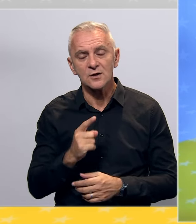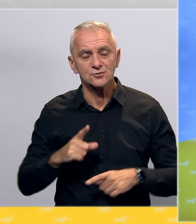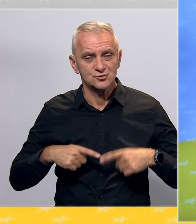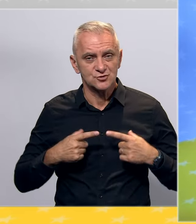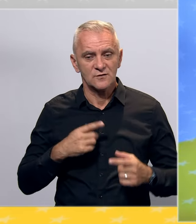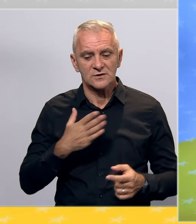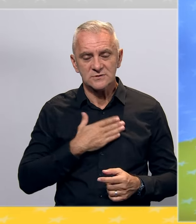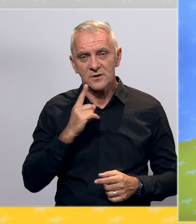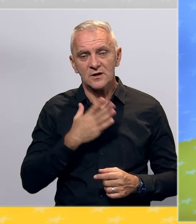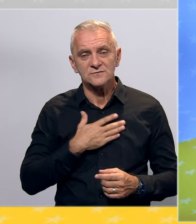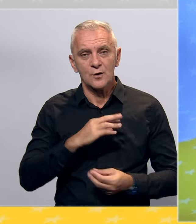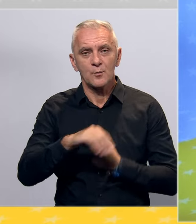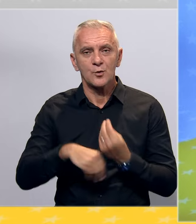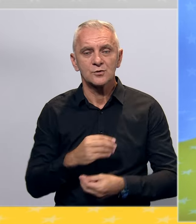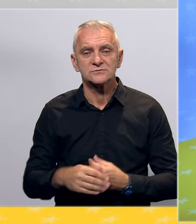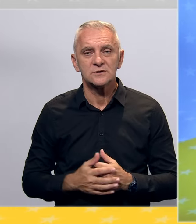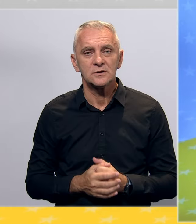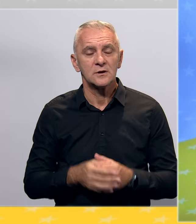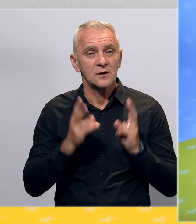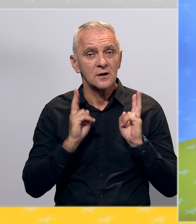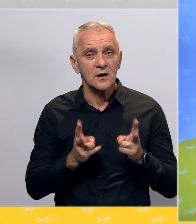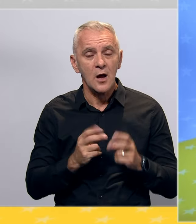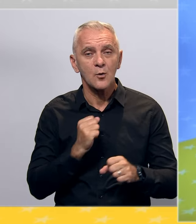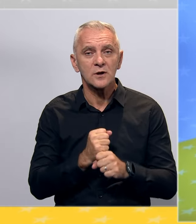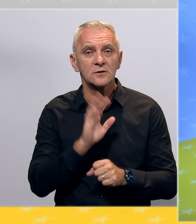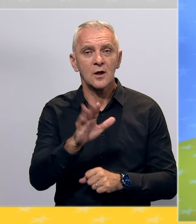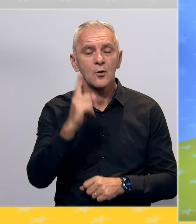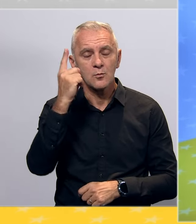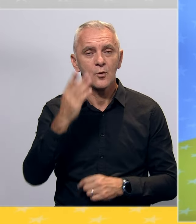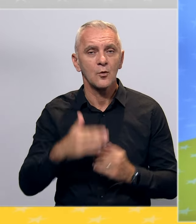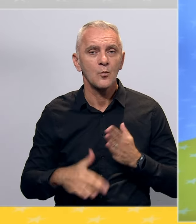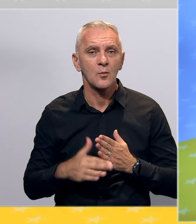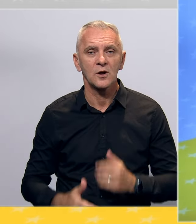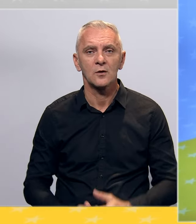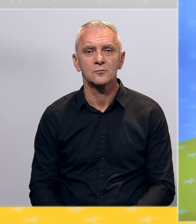i svoje porodice. Kako radili, tako nam Bog pomogao.